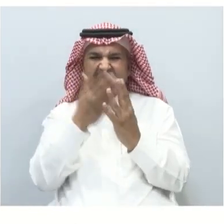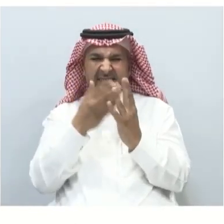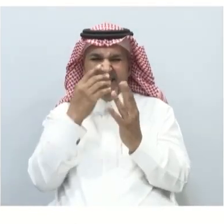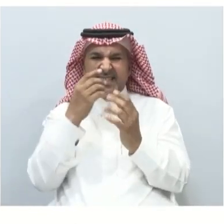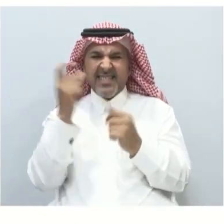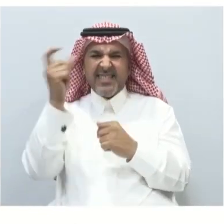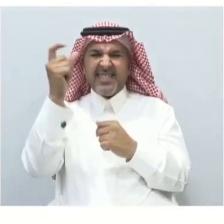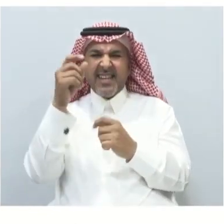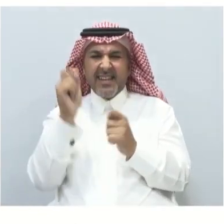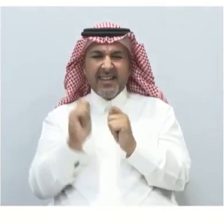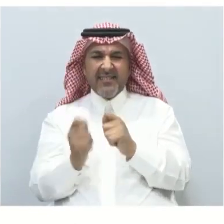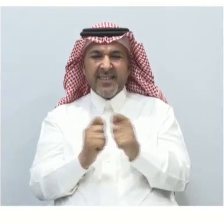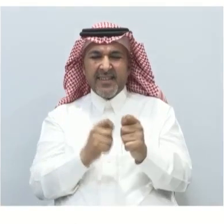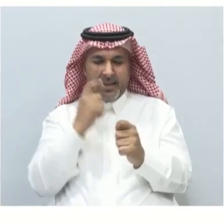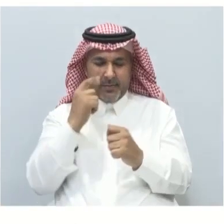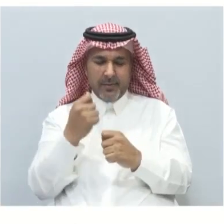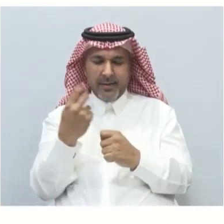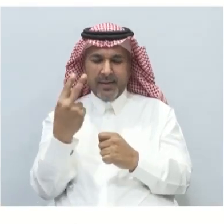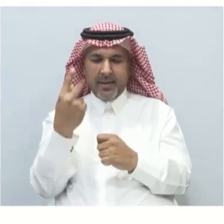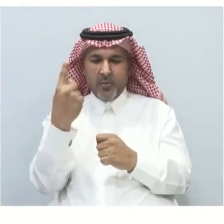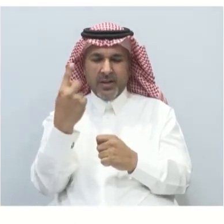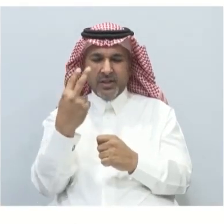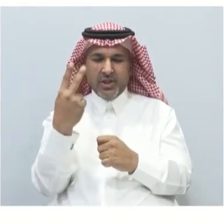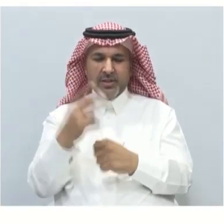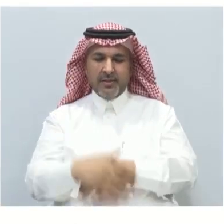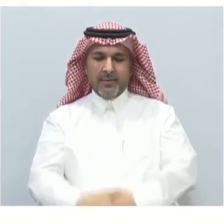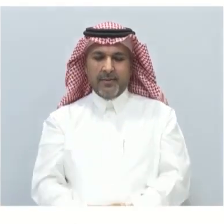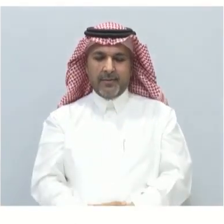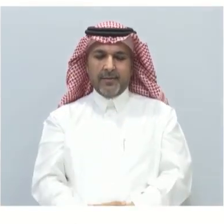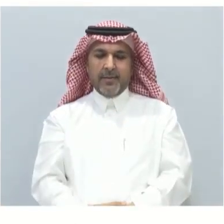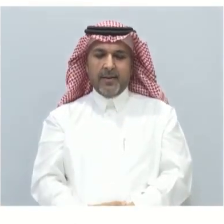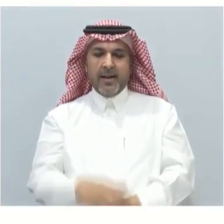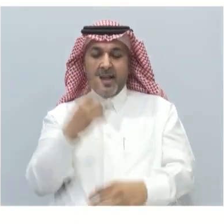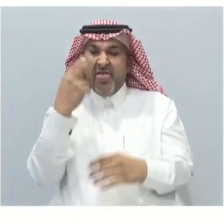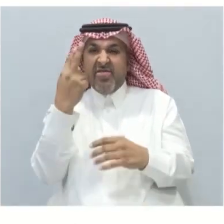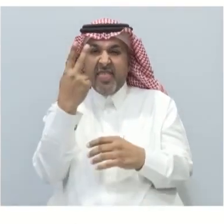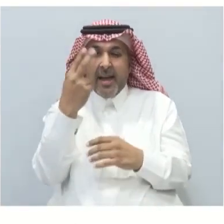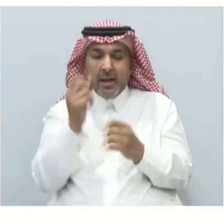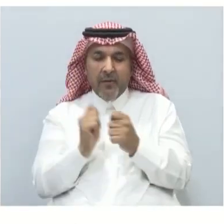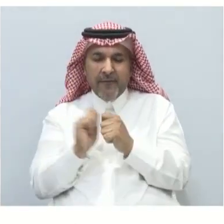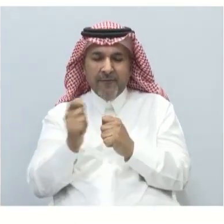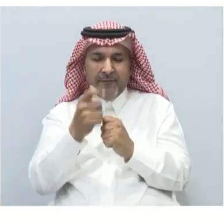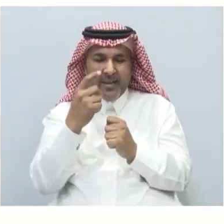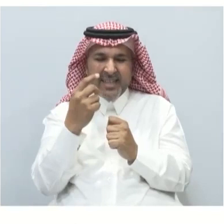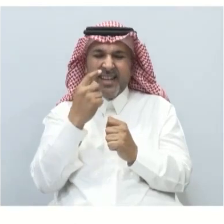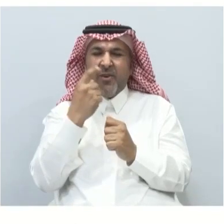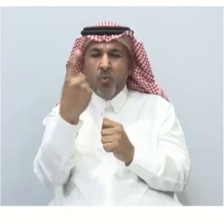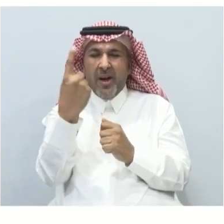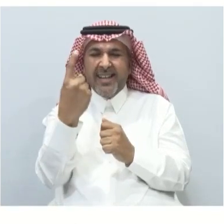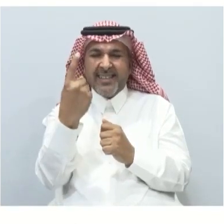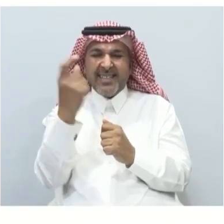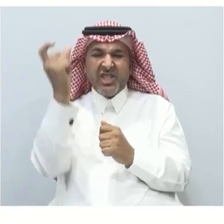ربح سنوي فاذا كنت انا اوزع مره في الشهر بقول الان 12 لكن اذا كان مرتين شهريا بتكون الان